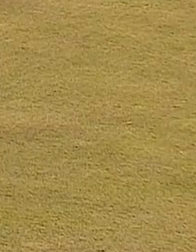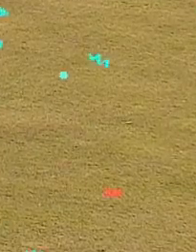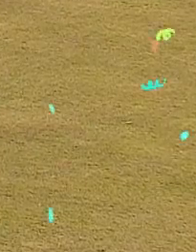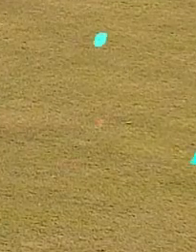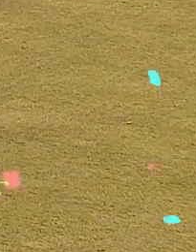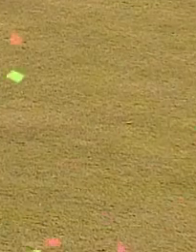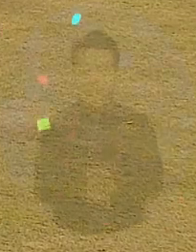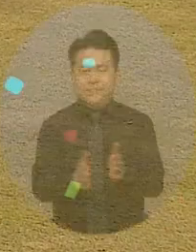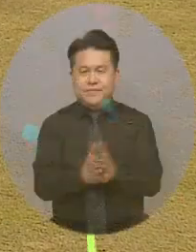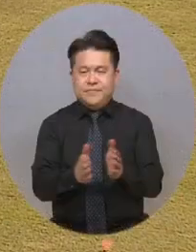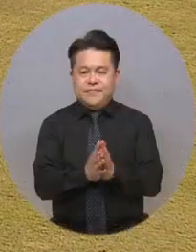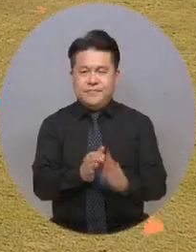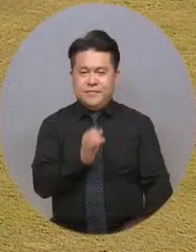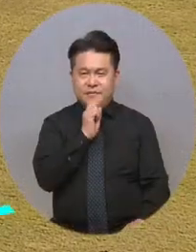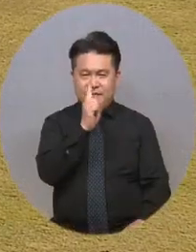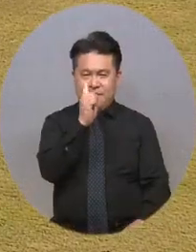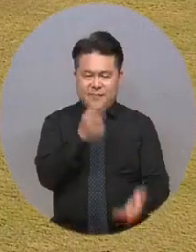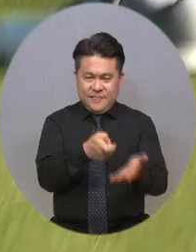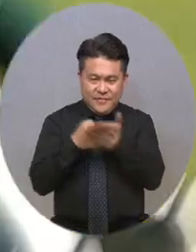나이스 버디!